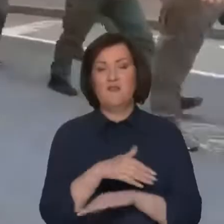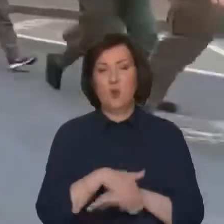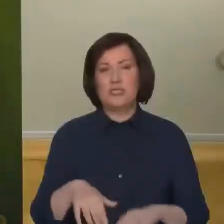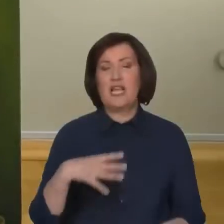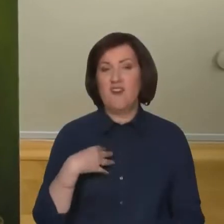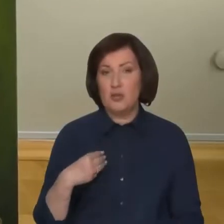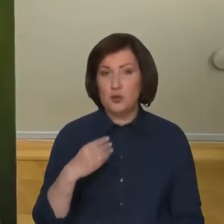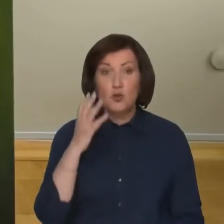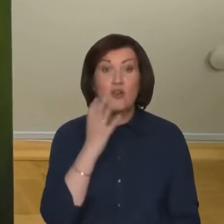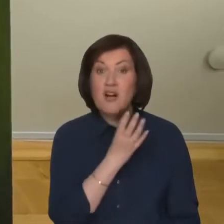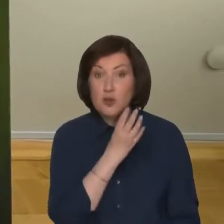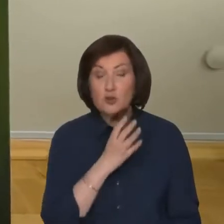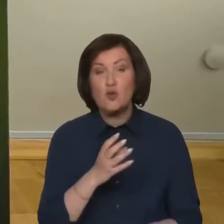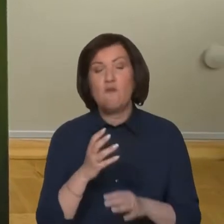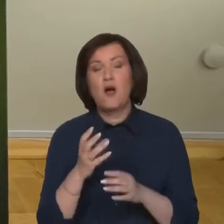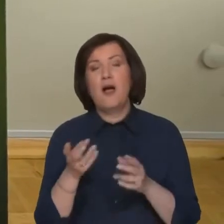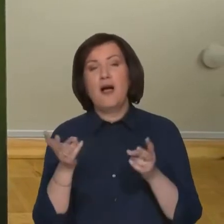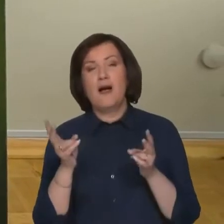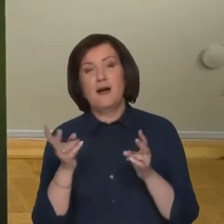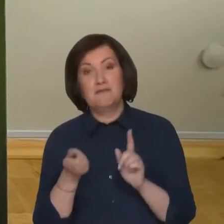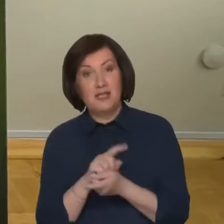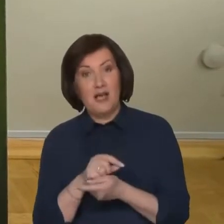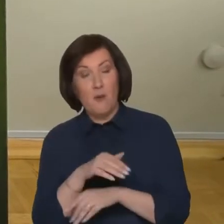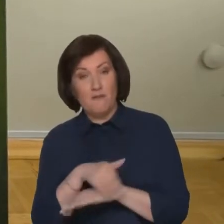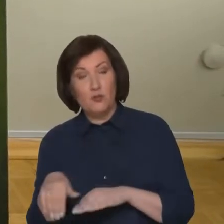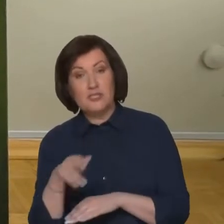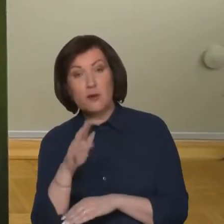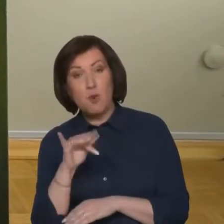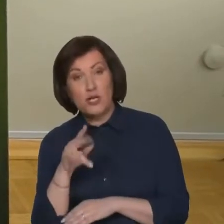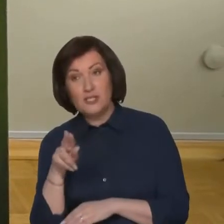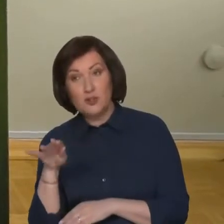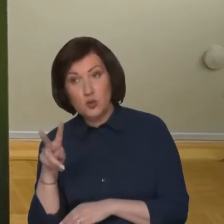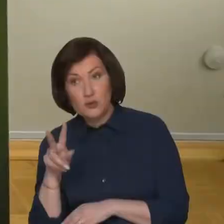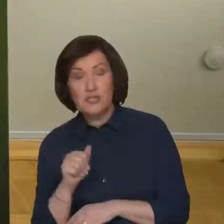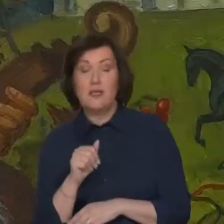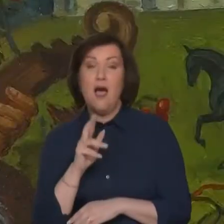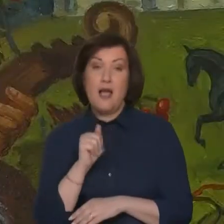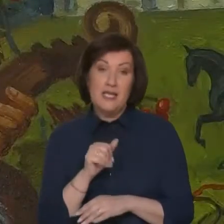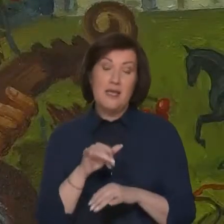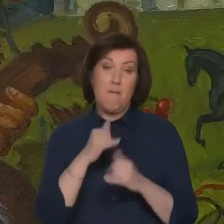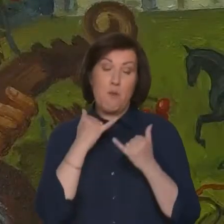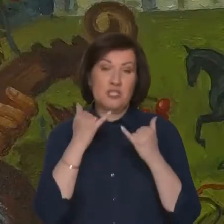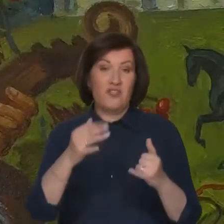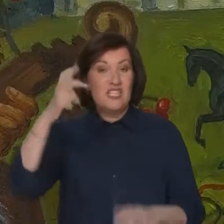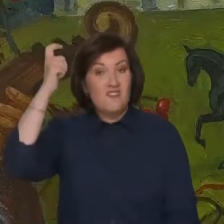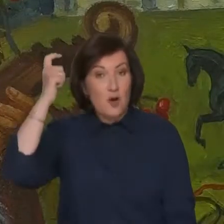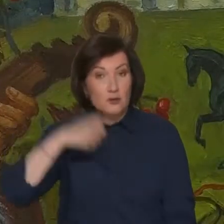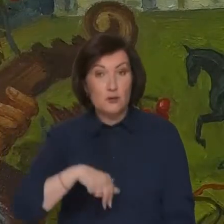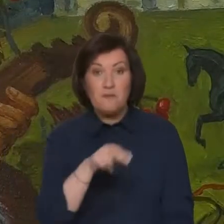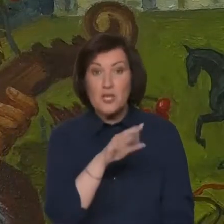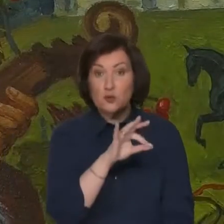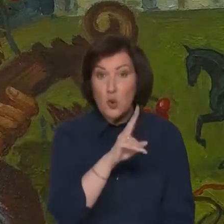з'явилася вулиця Бориса Джонсона. А у Чернігові прем'єр-міністра посвятили у козаки. Тож Джонсон